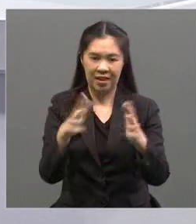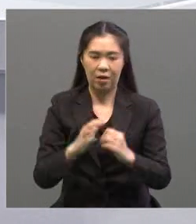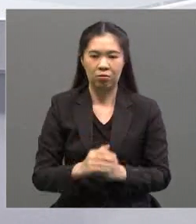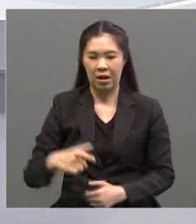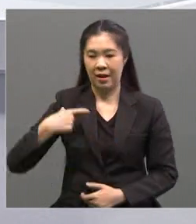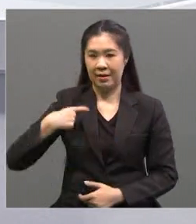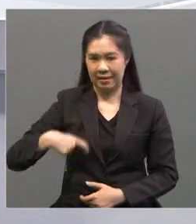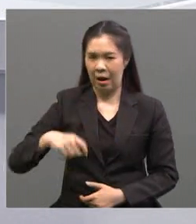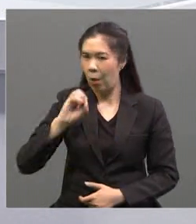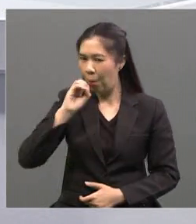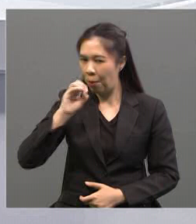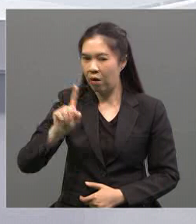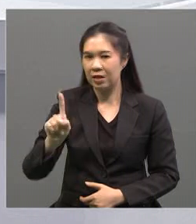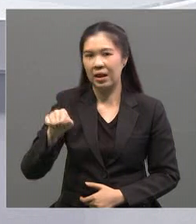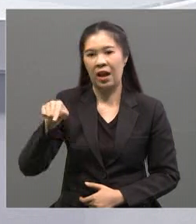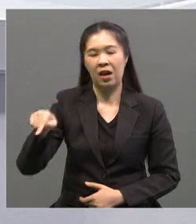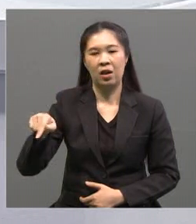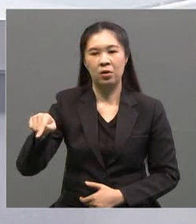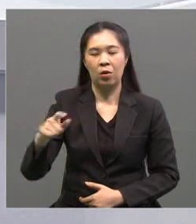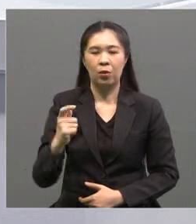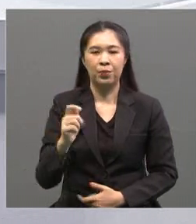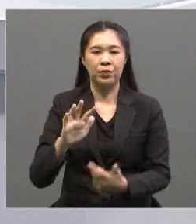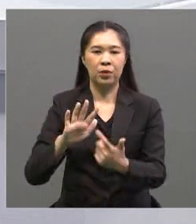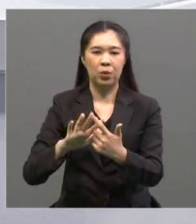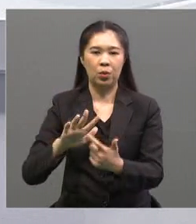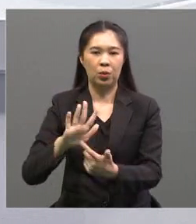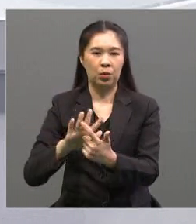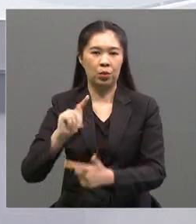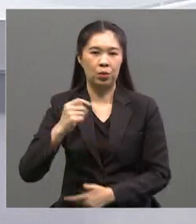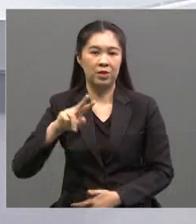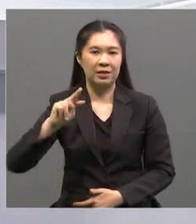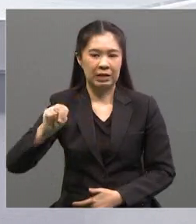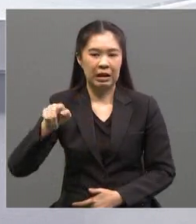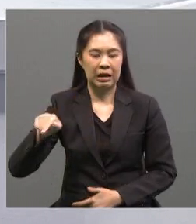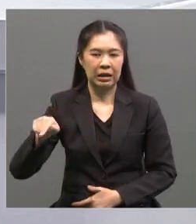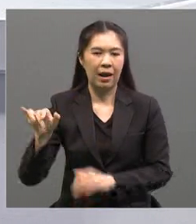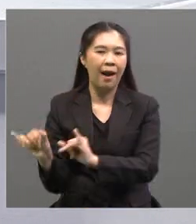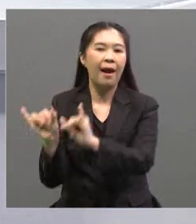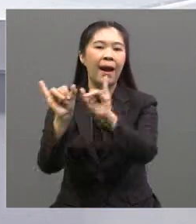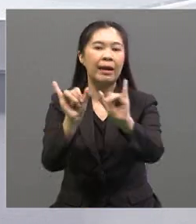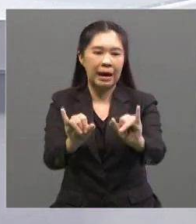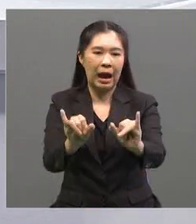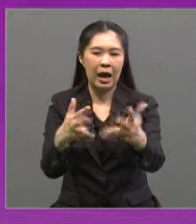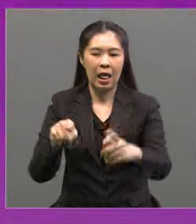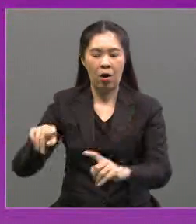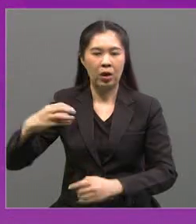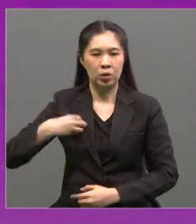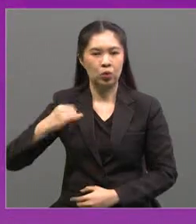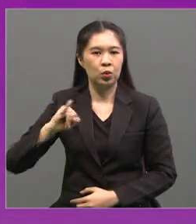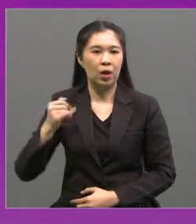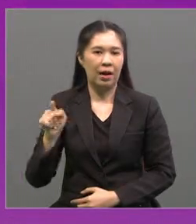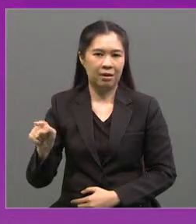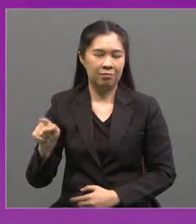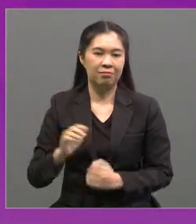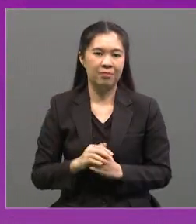อุเทรนถวายย้ายออกจากในที่ที่อยู่ณปัจจุบันเพื่อจะคืนที่ให้กับจุฬาเนี่ยนะครับย้ายหรือไม่ย้ายสำหรับมห